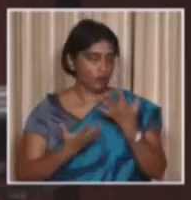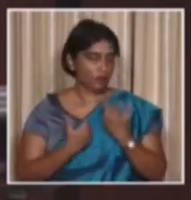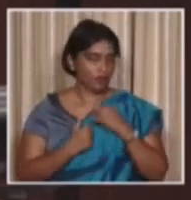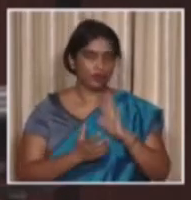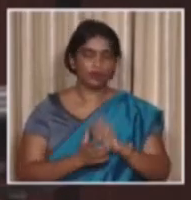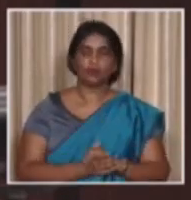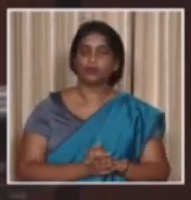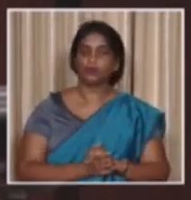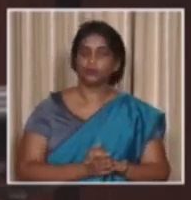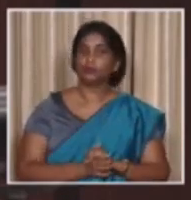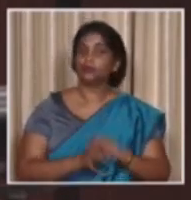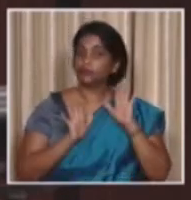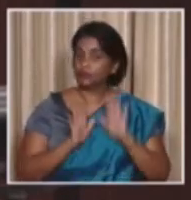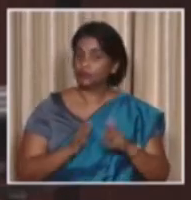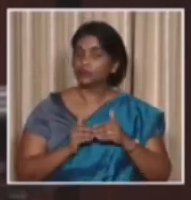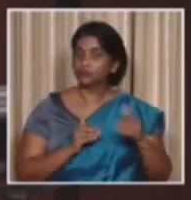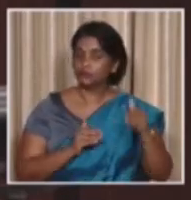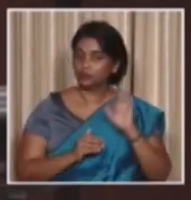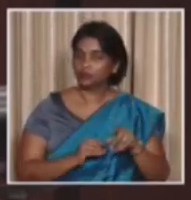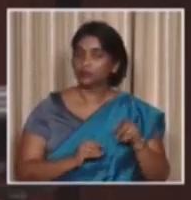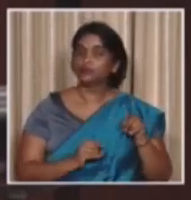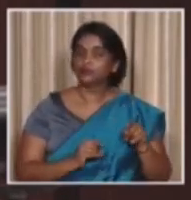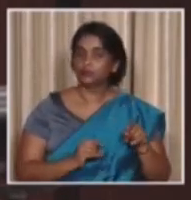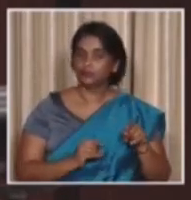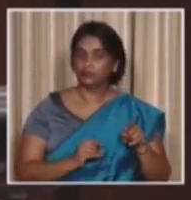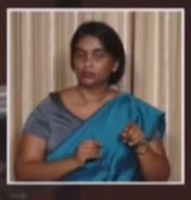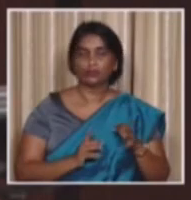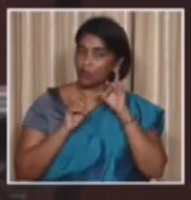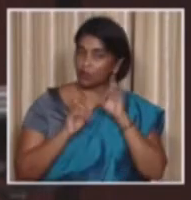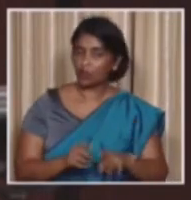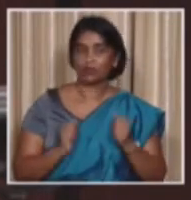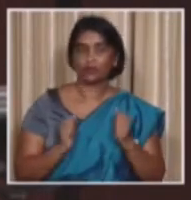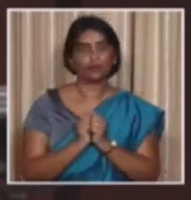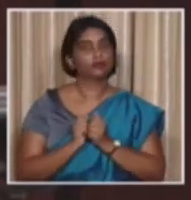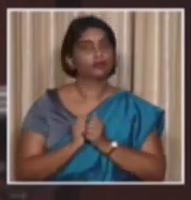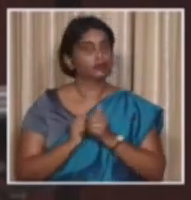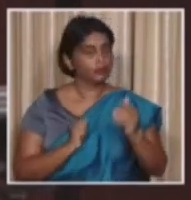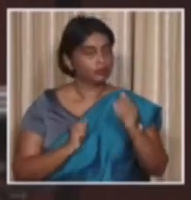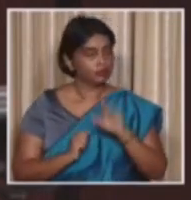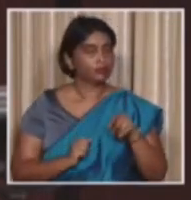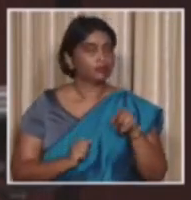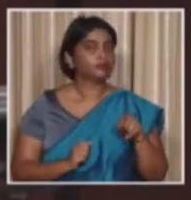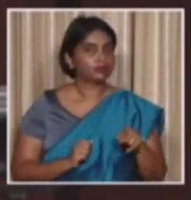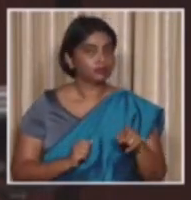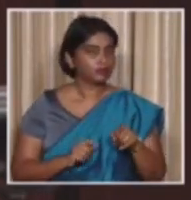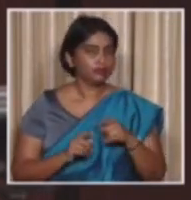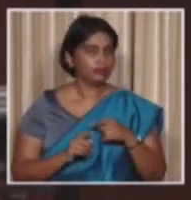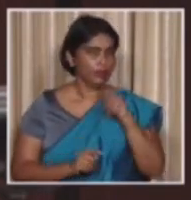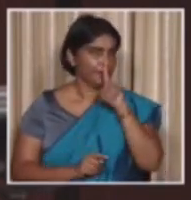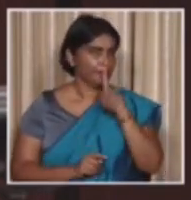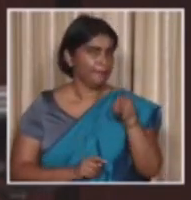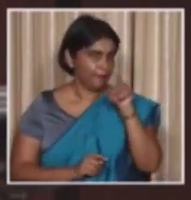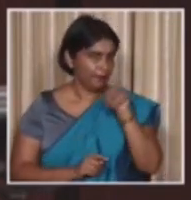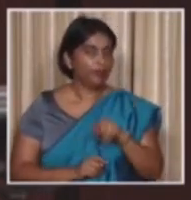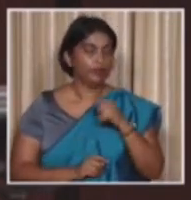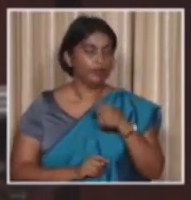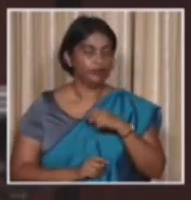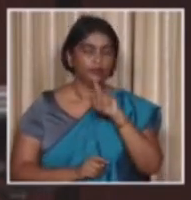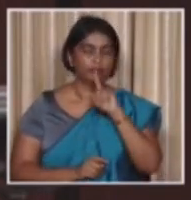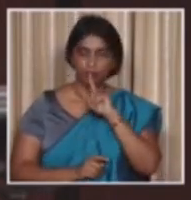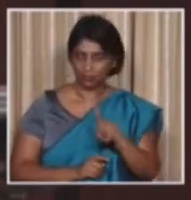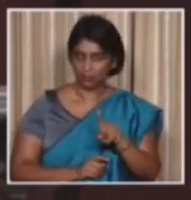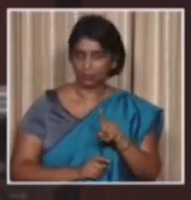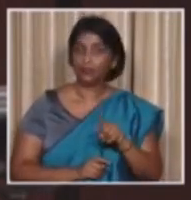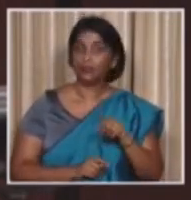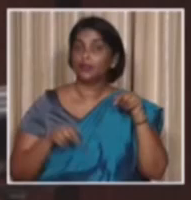மக்களது கருத்தொருமிப்பினை அல்லது கருத்து முரண்பாடுகளை அறிந்து கொள்ள முடியும். நாட்டில் சுயாதீன ஆணைக்குழுக்கள் உருவாக வேண்டும் என்று உரத்து உரைத்தவர் இன்று